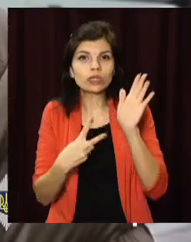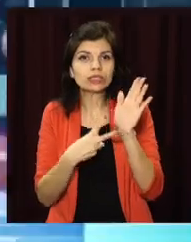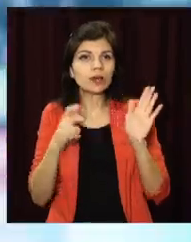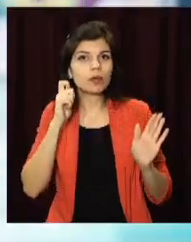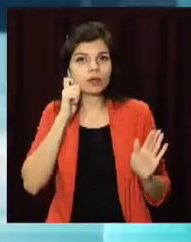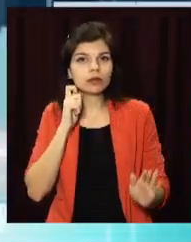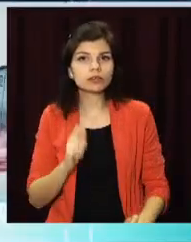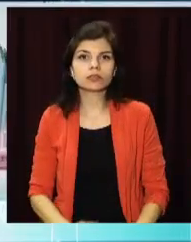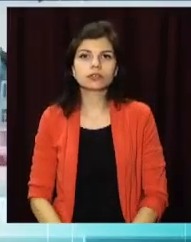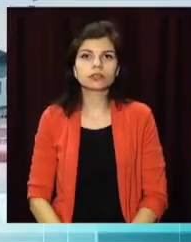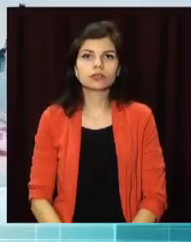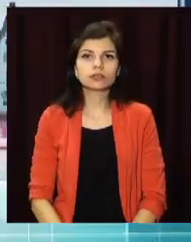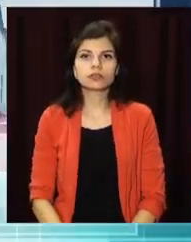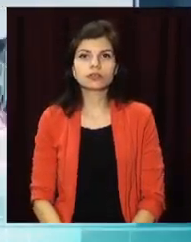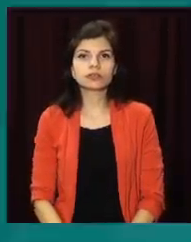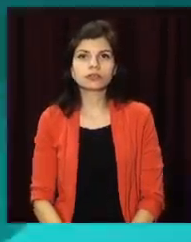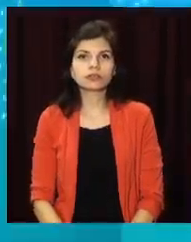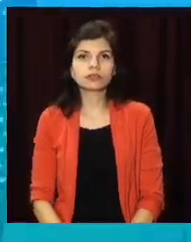років.